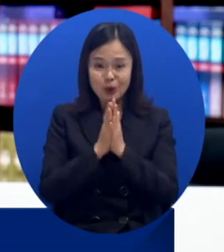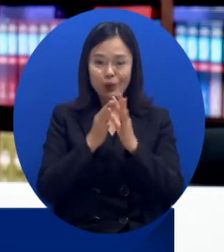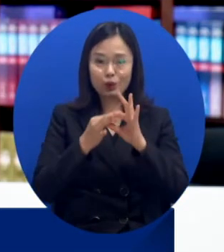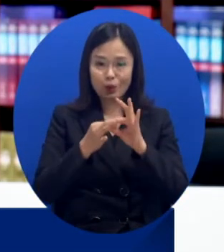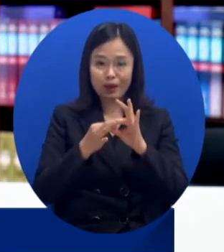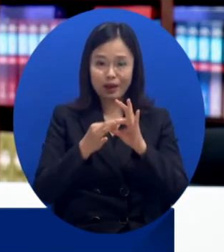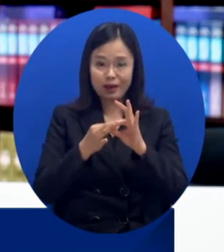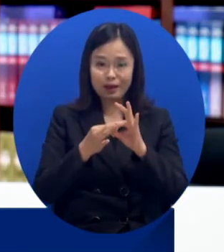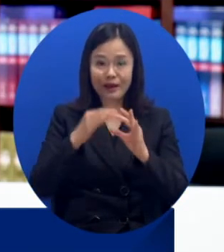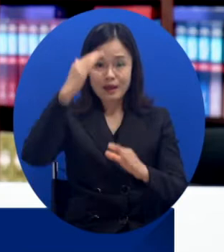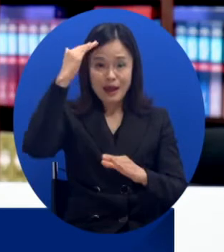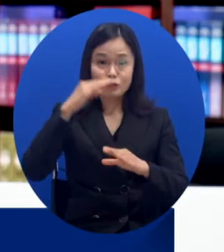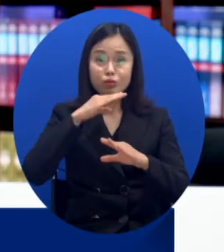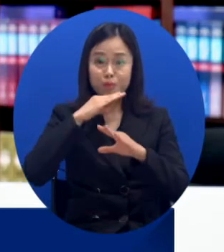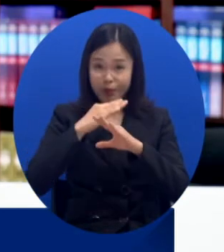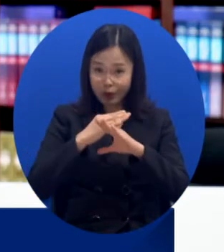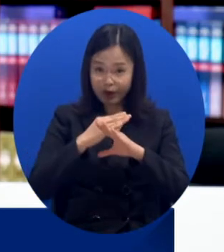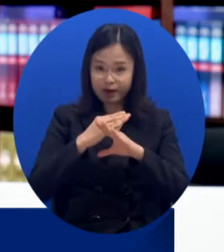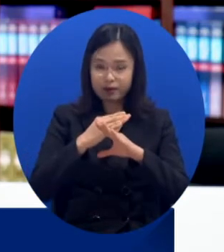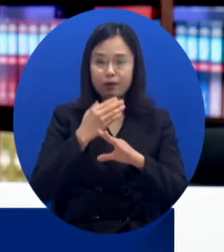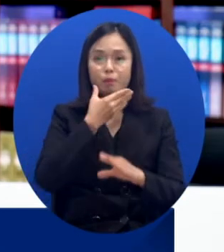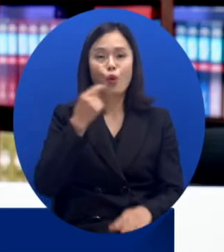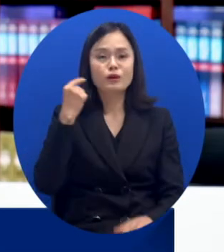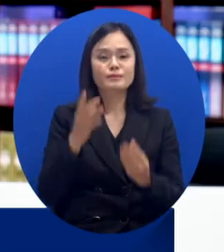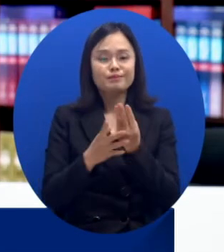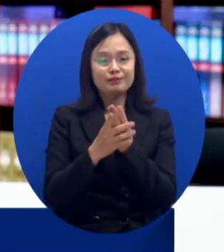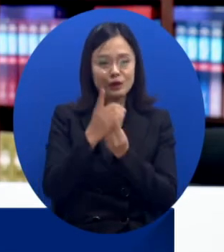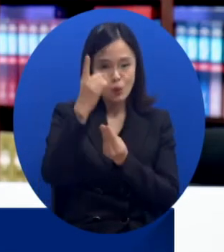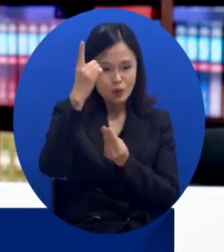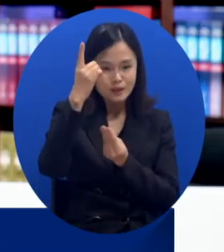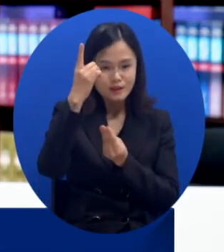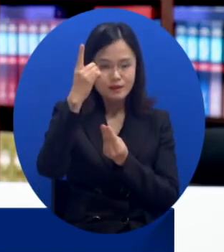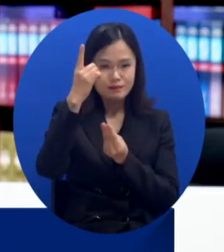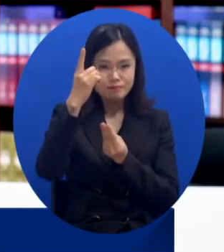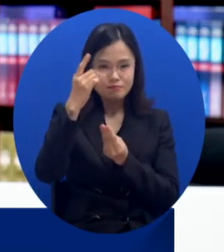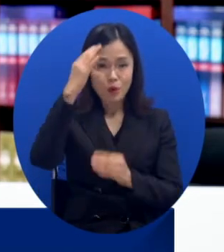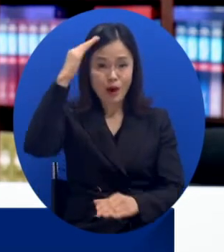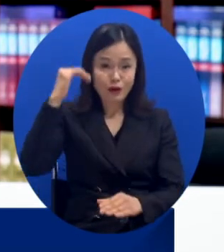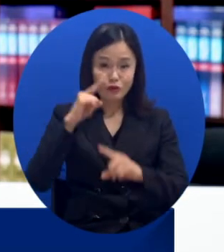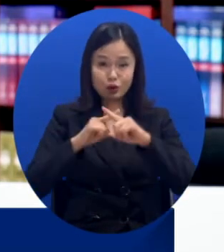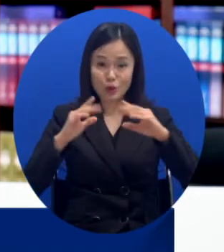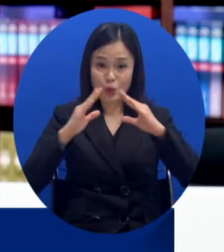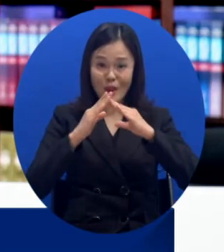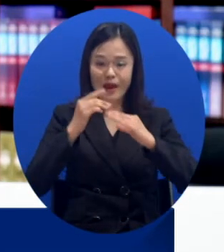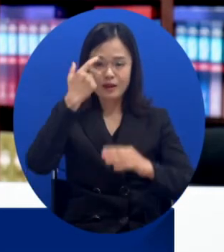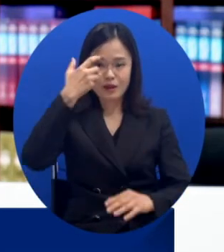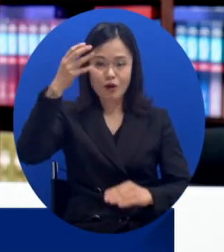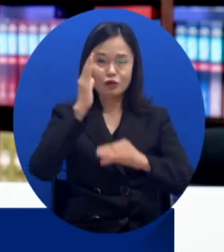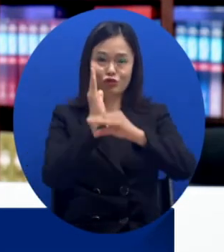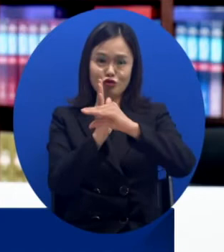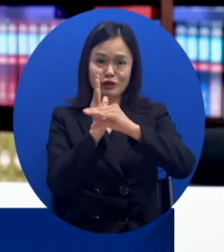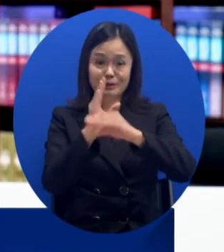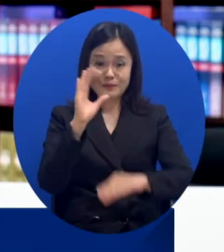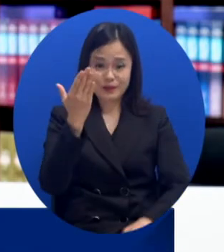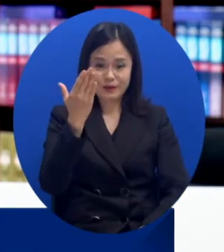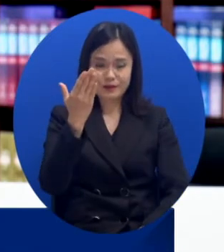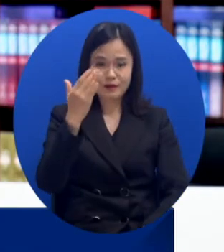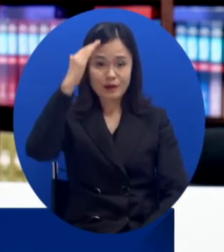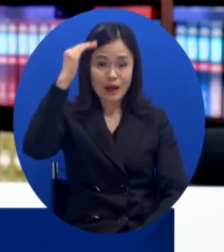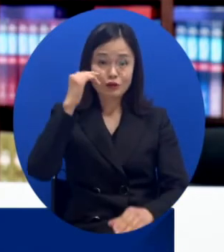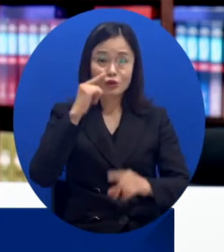통일도 나아가서 분단국가 분 단도가 영적 중심이 되어서 아 우리 한국교회에